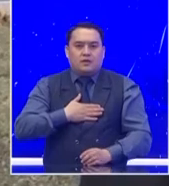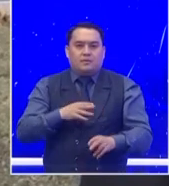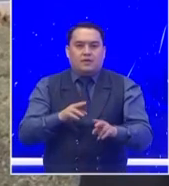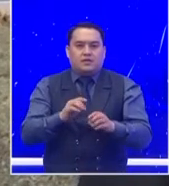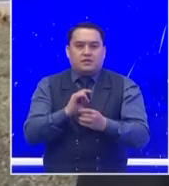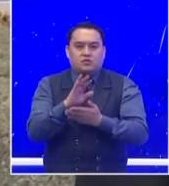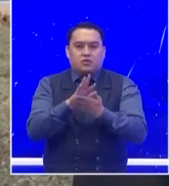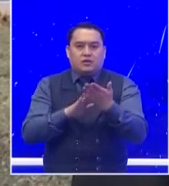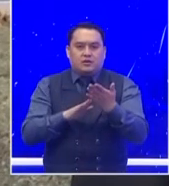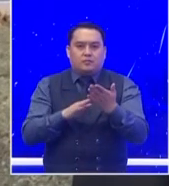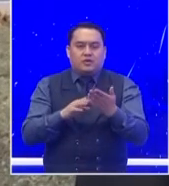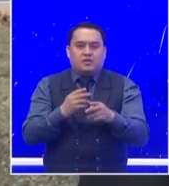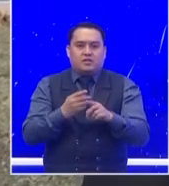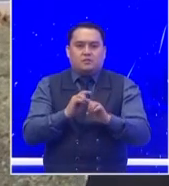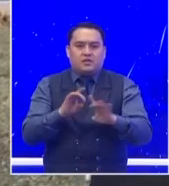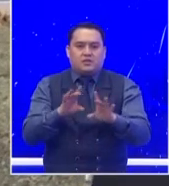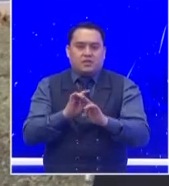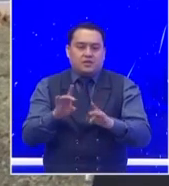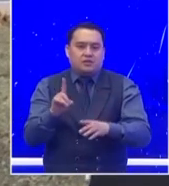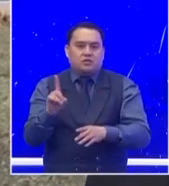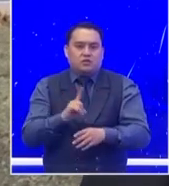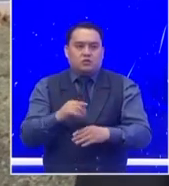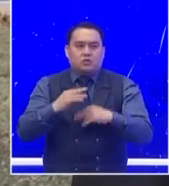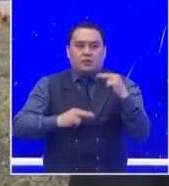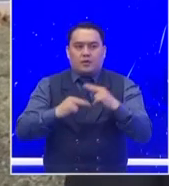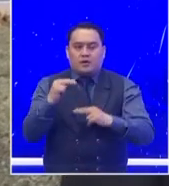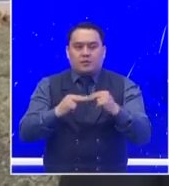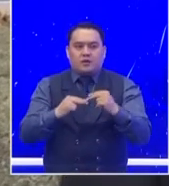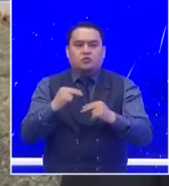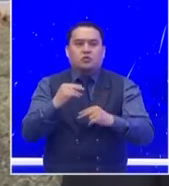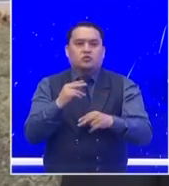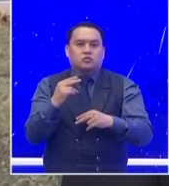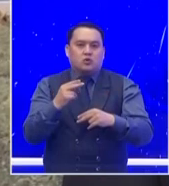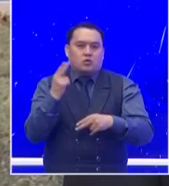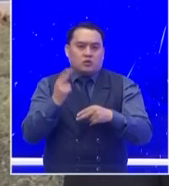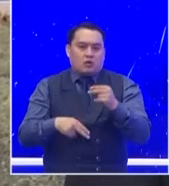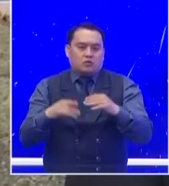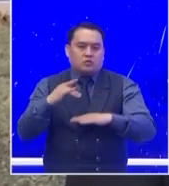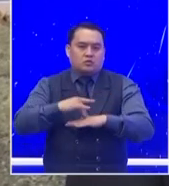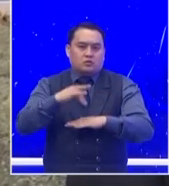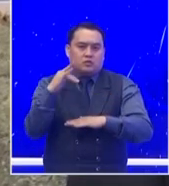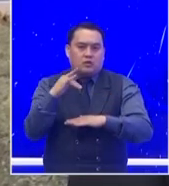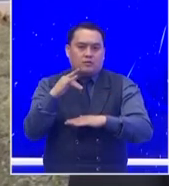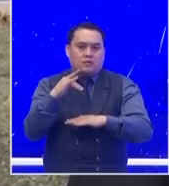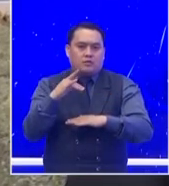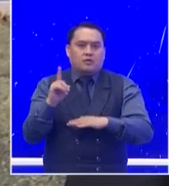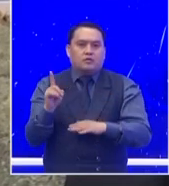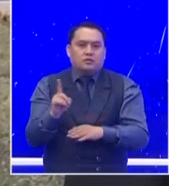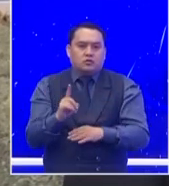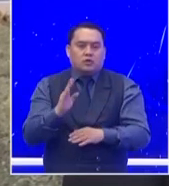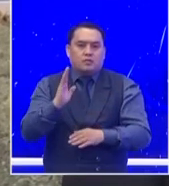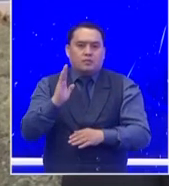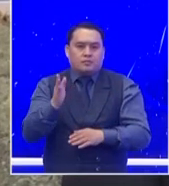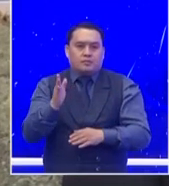программе 7-20-25 из местного бюджета выделено 55 миллионов тенге для предоставления сертификата, жилищного сертификата